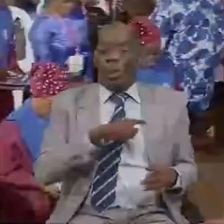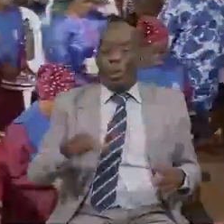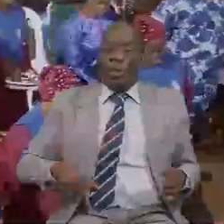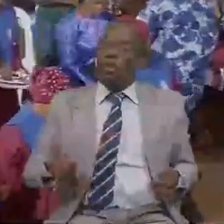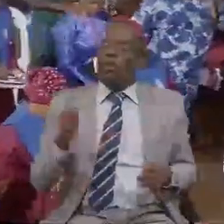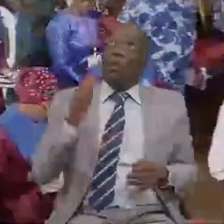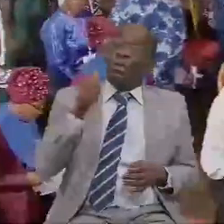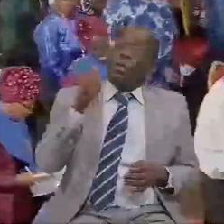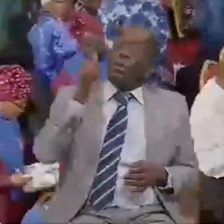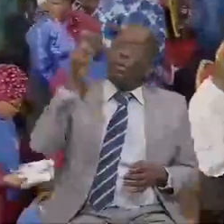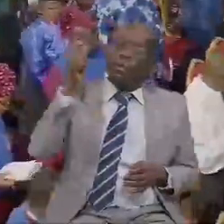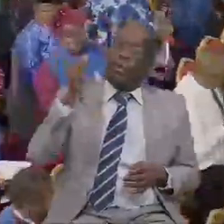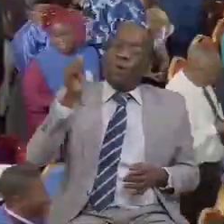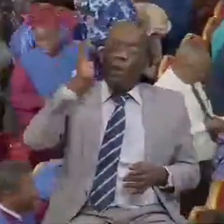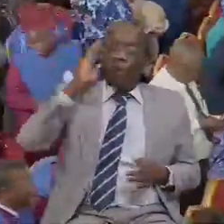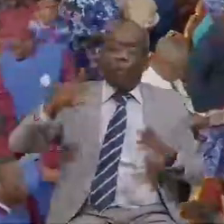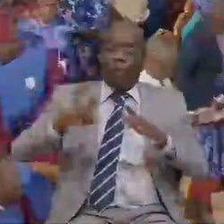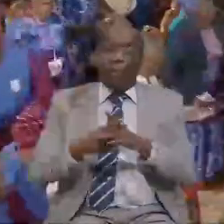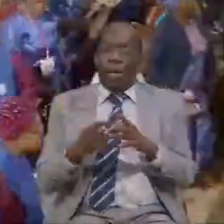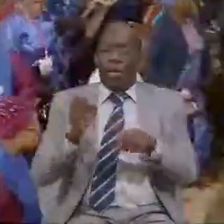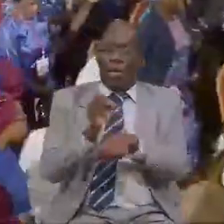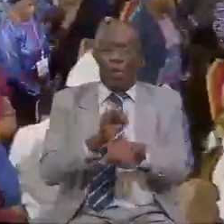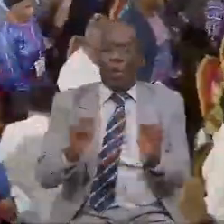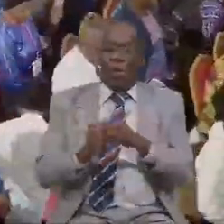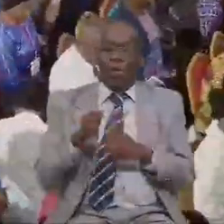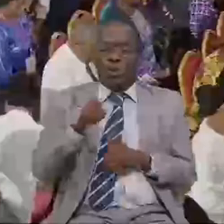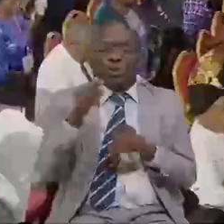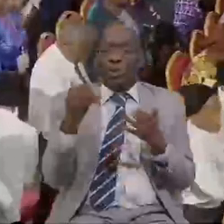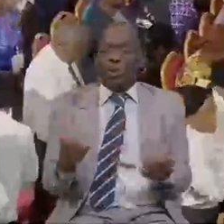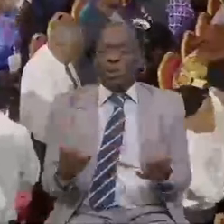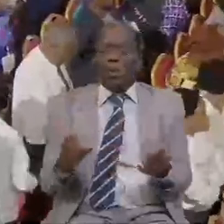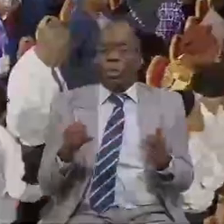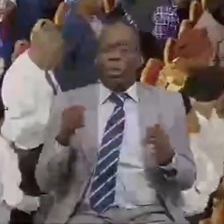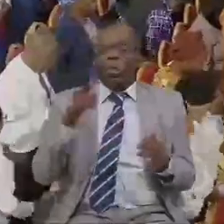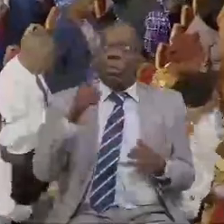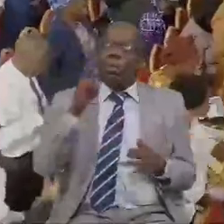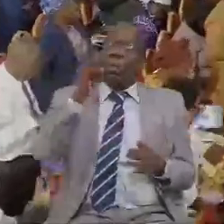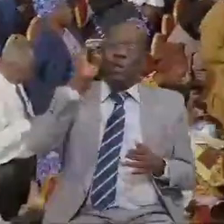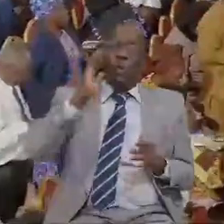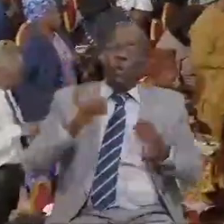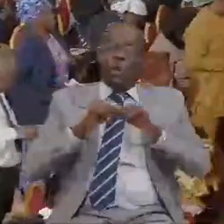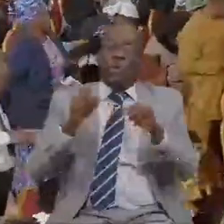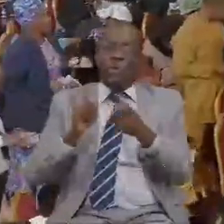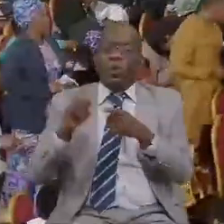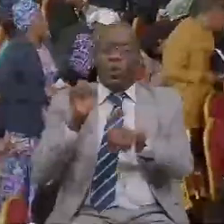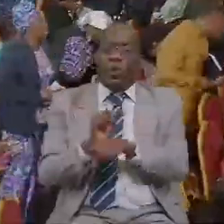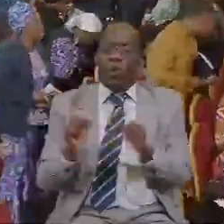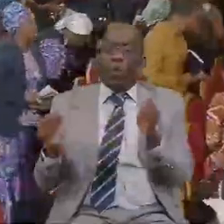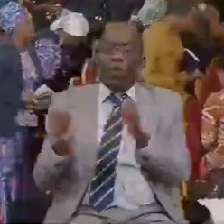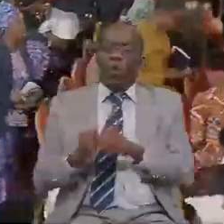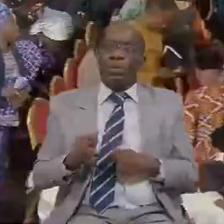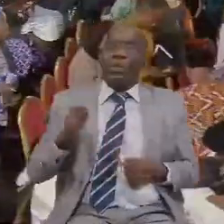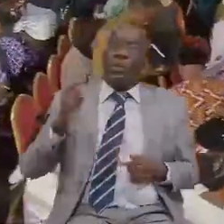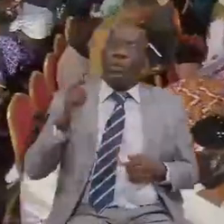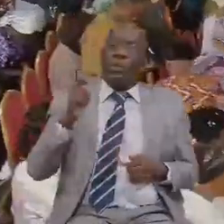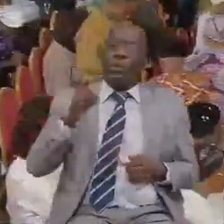lui-même commence à agir avec toi. Et qui continue à agir dans ta vie jusqu'à ce